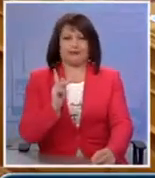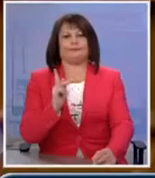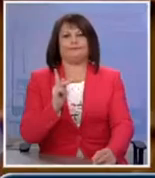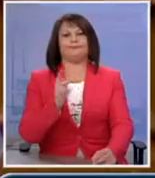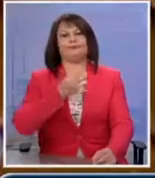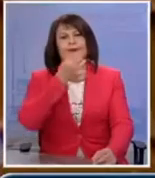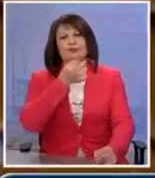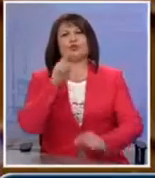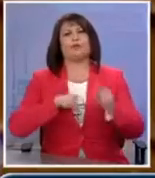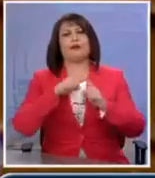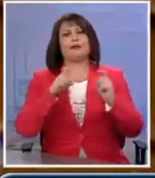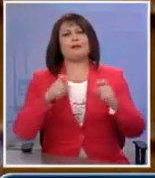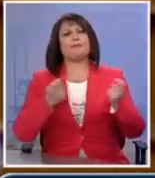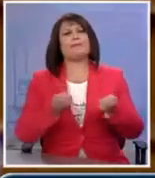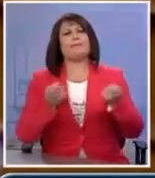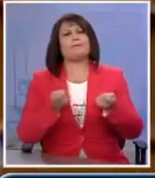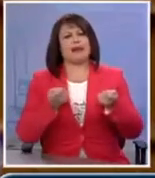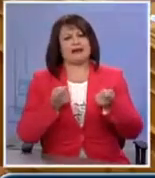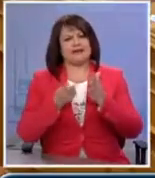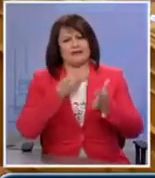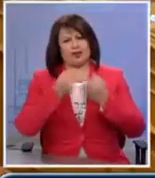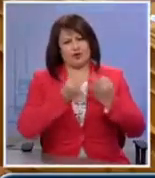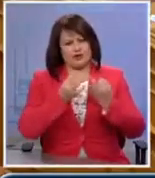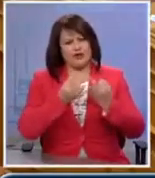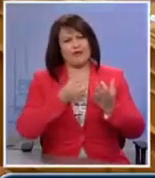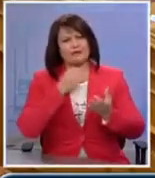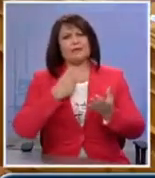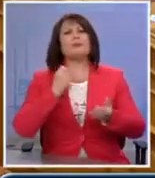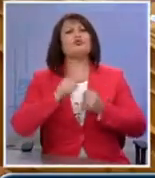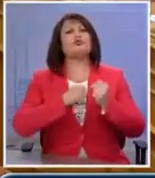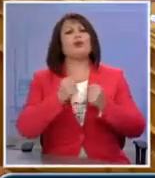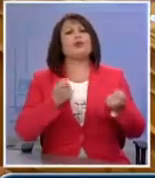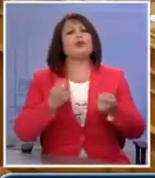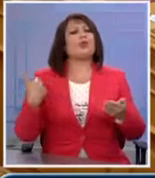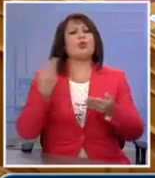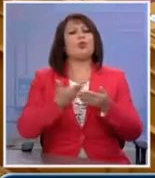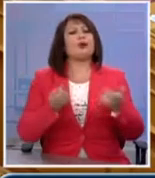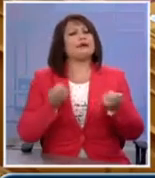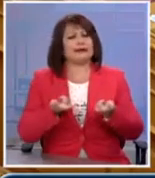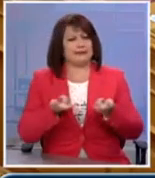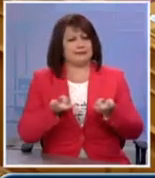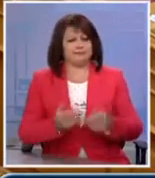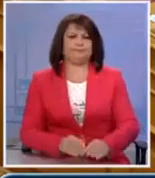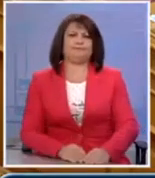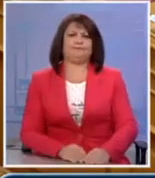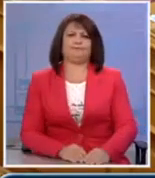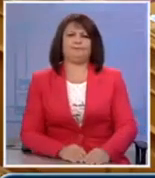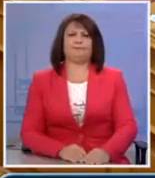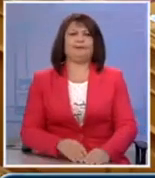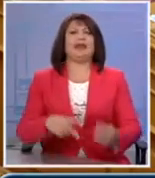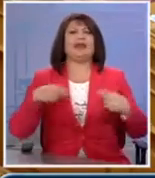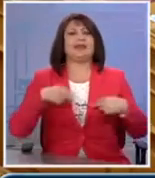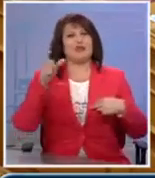να σας πω κάποια πράγματα πρακτικά στη δευτερολογία μου για το τι έχουμε προσπαθήσει να κάνουμε το τελευταίο διάστημα, παρά το γεγονός, μην την αδικείτε την